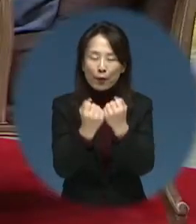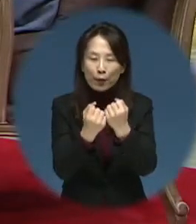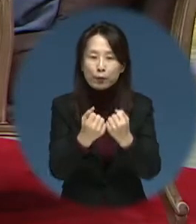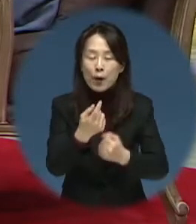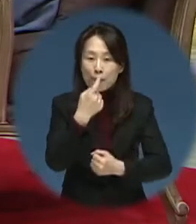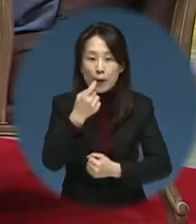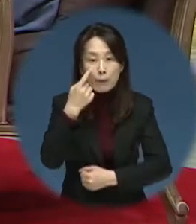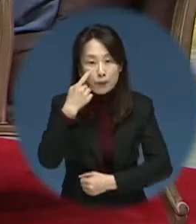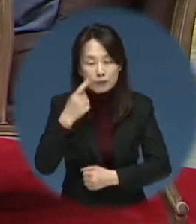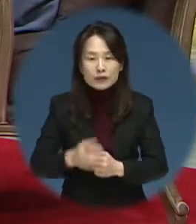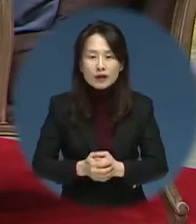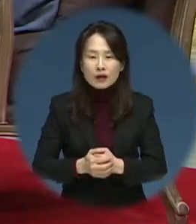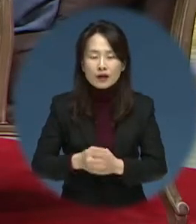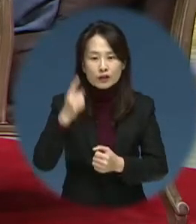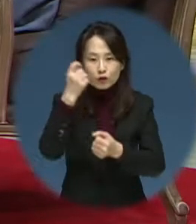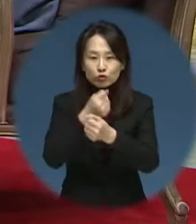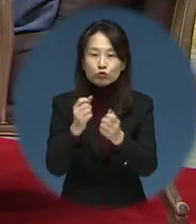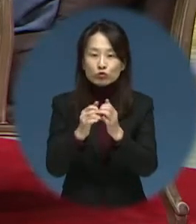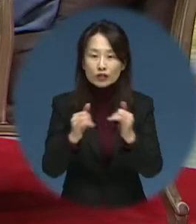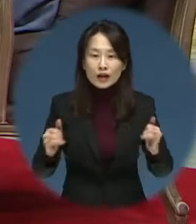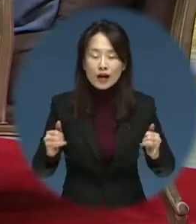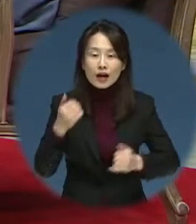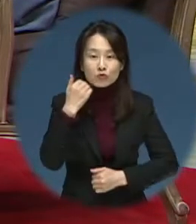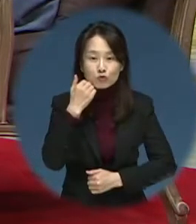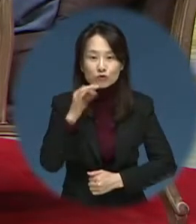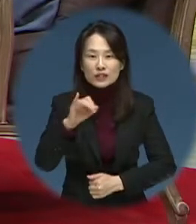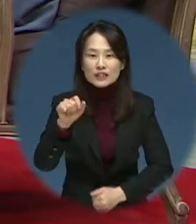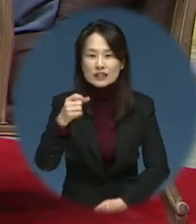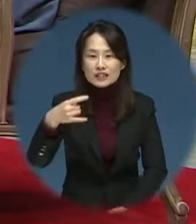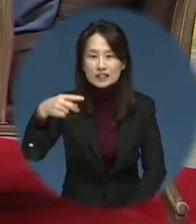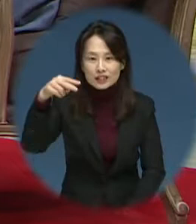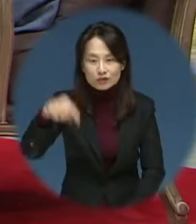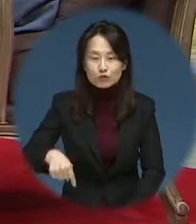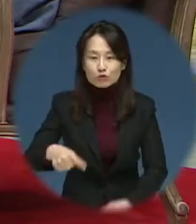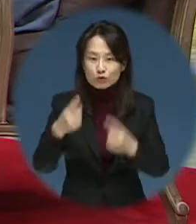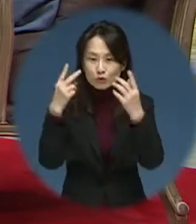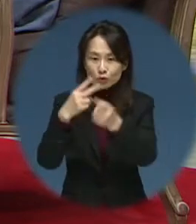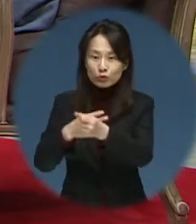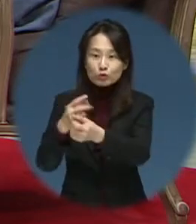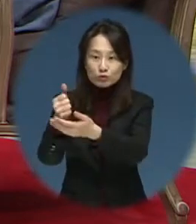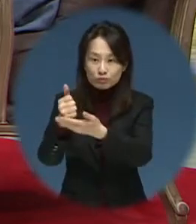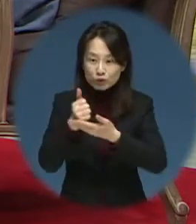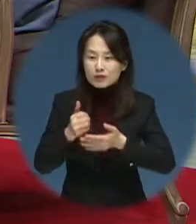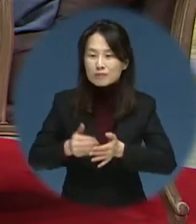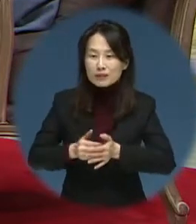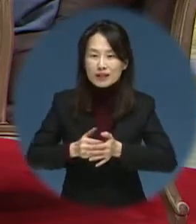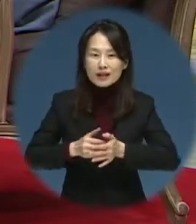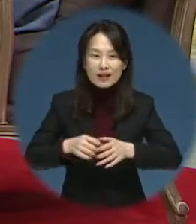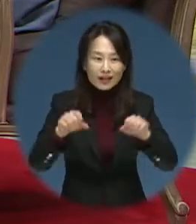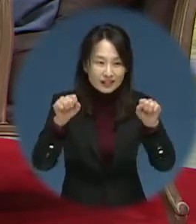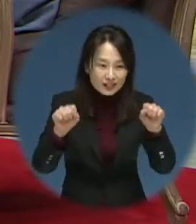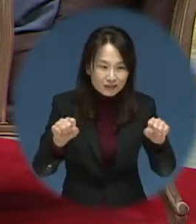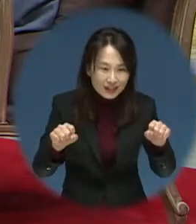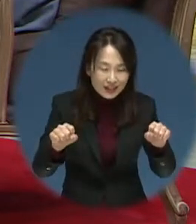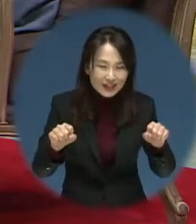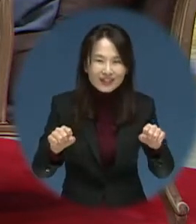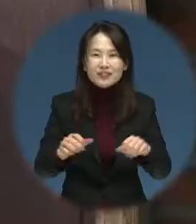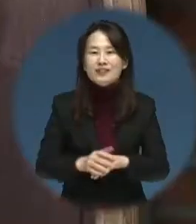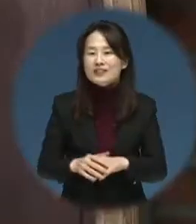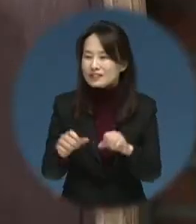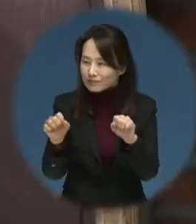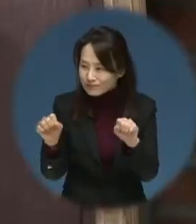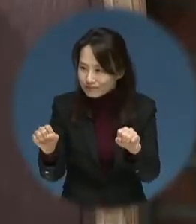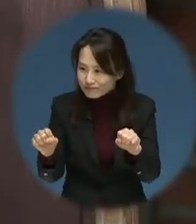이슬람과 중동연구의 최고 권위자이시죠. 이수 교수를 오늘 초대석에 모셨습니다. 교수님 어서 오십시오.